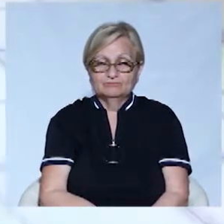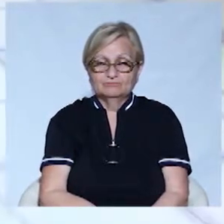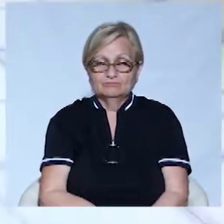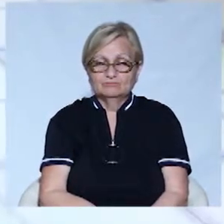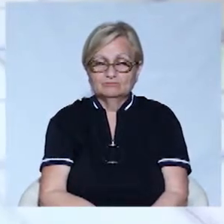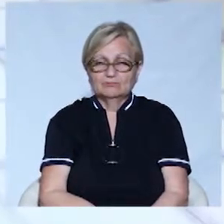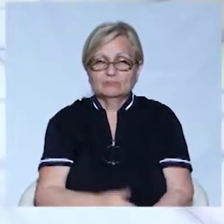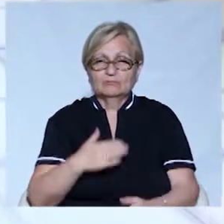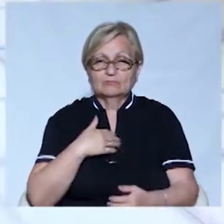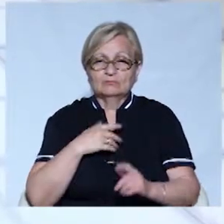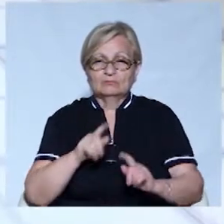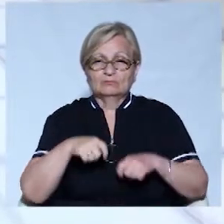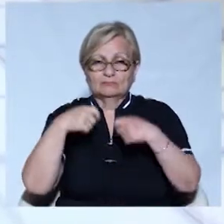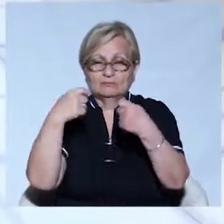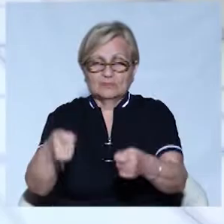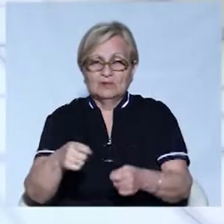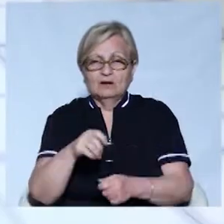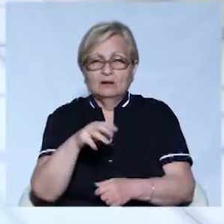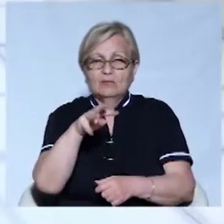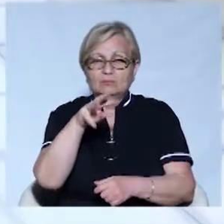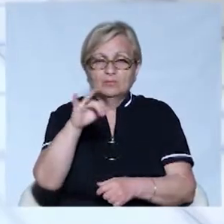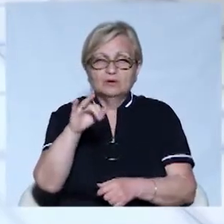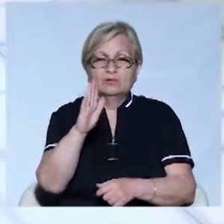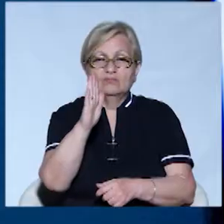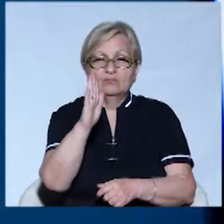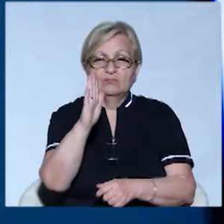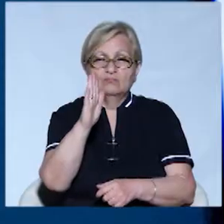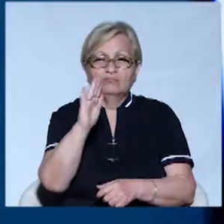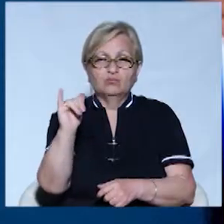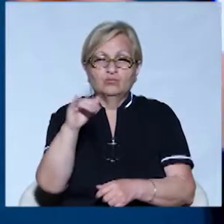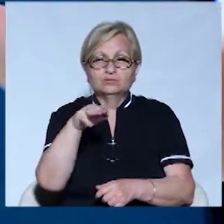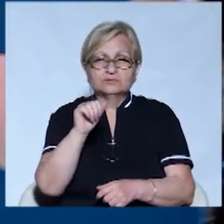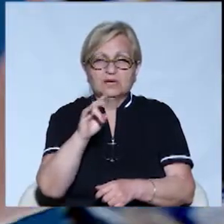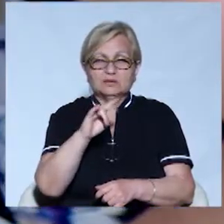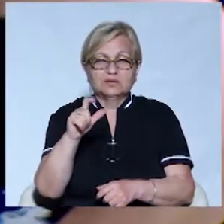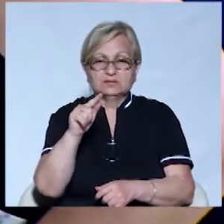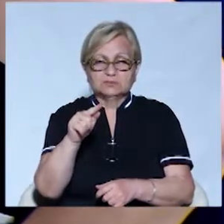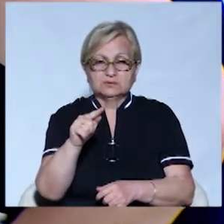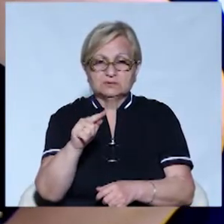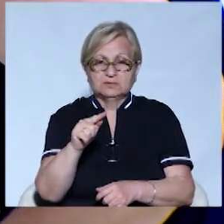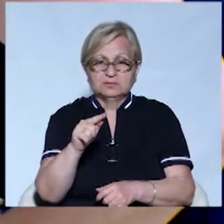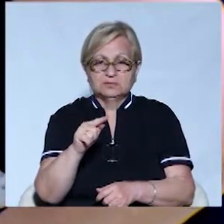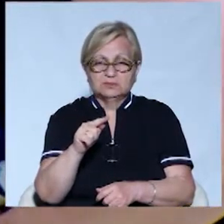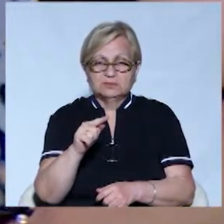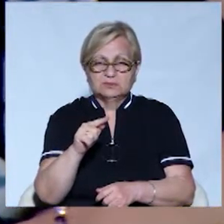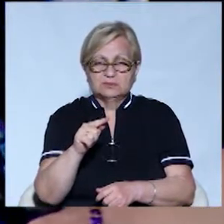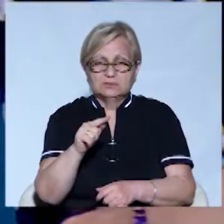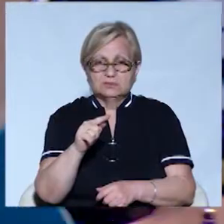მიუტანეთ წერია. არადა უნდა იყოს მიუტანეთ. აქ სხვა